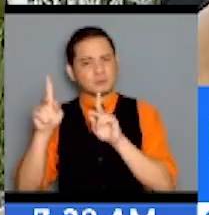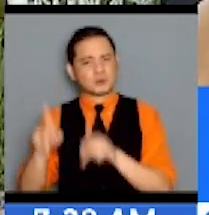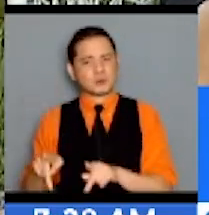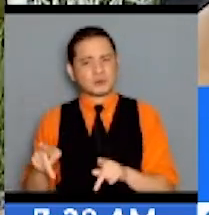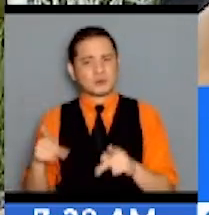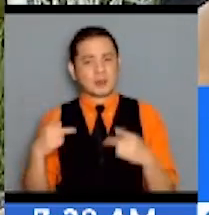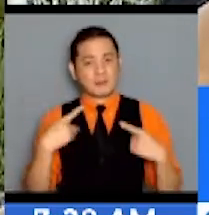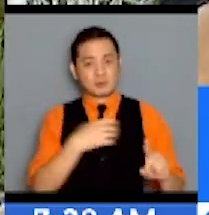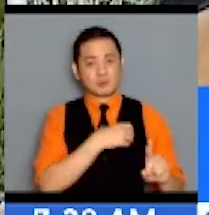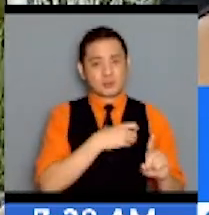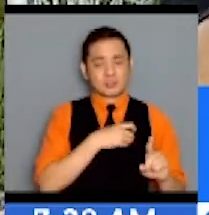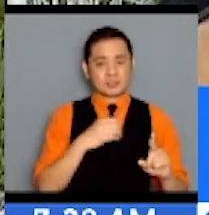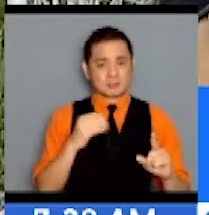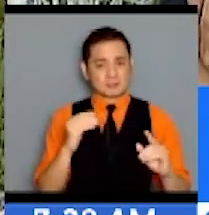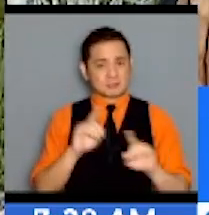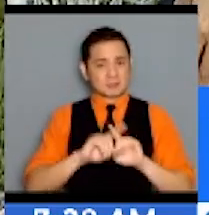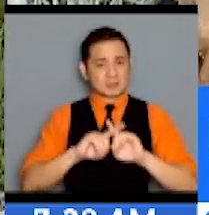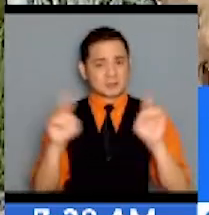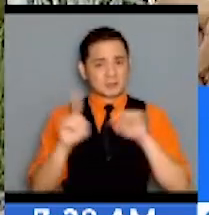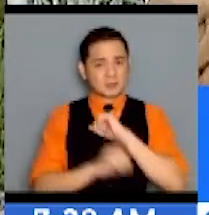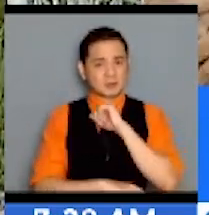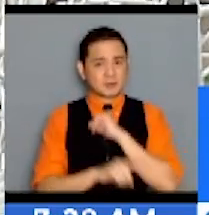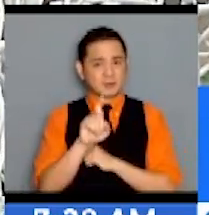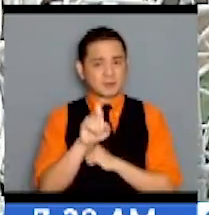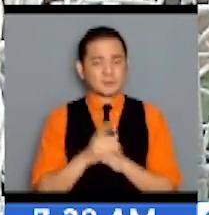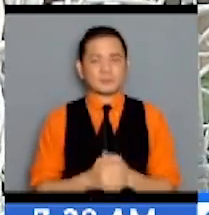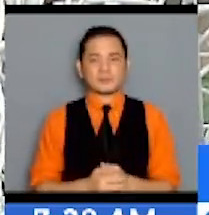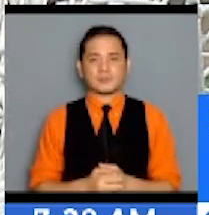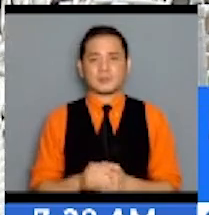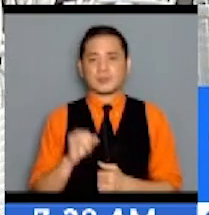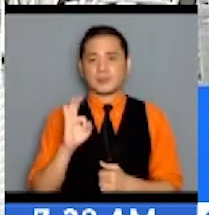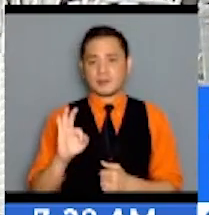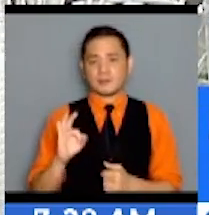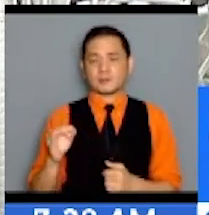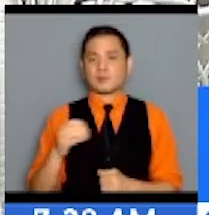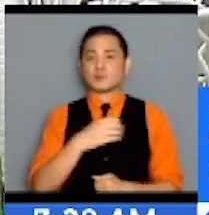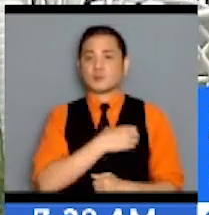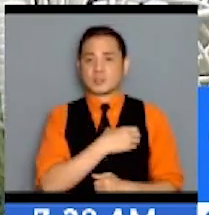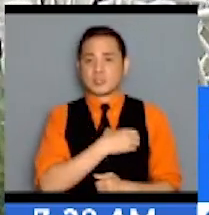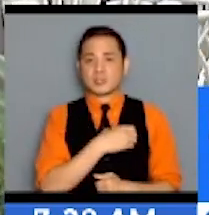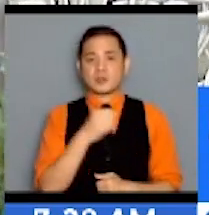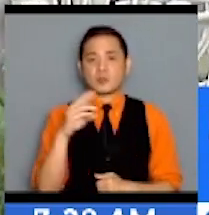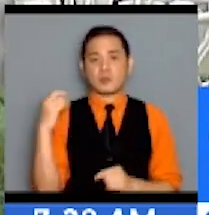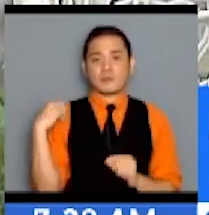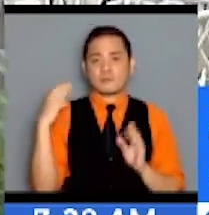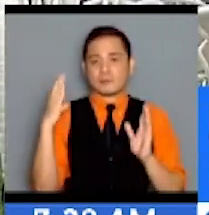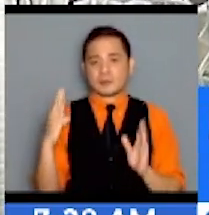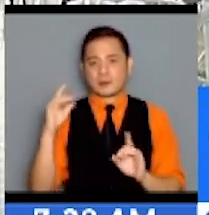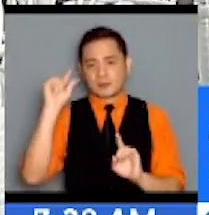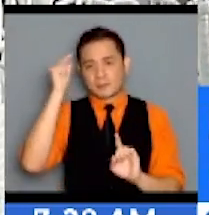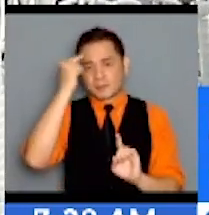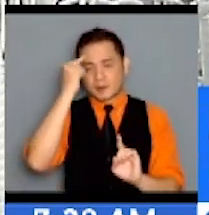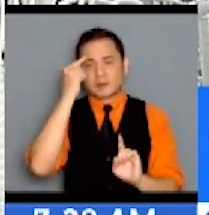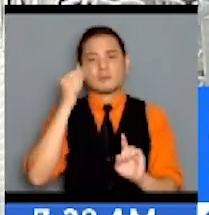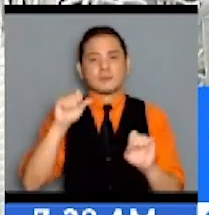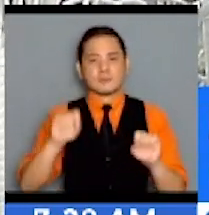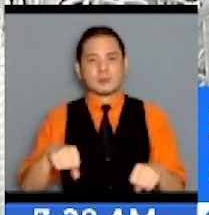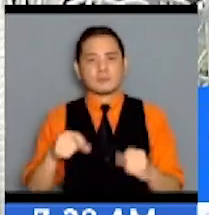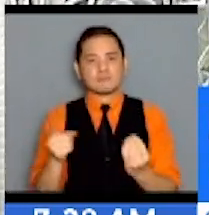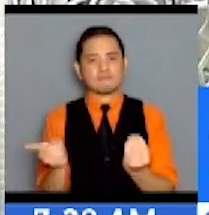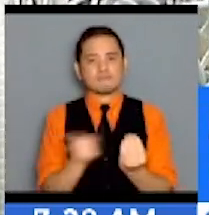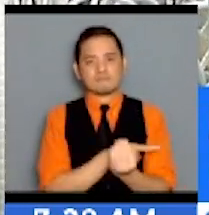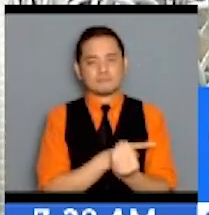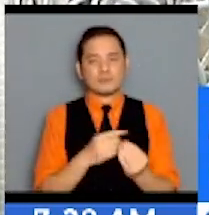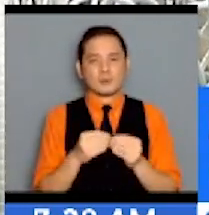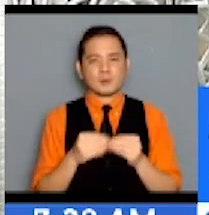tao ay isang public official tulad na isang pulis, maaari siyang mawala ng trabaho. Ah. Kasi sa ilalim ng civil